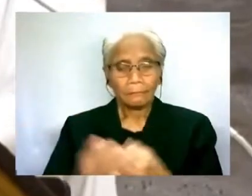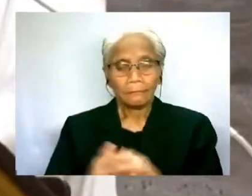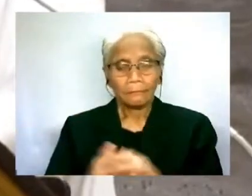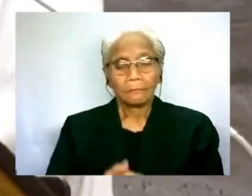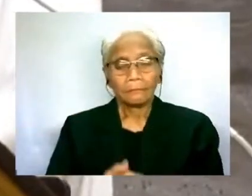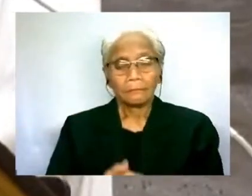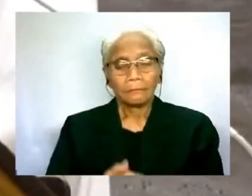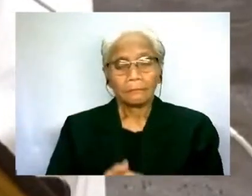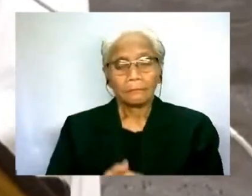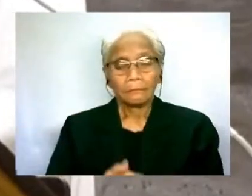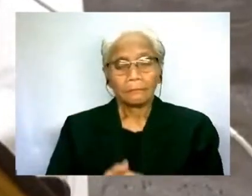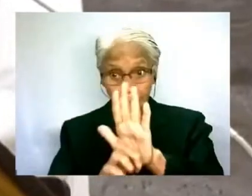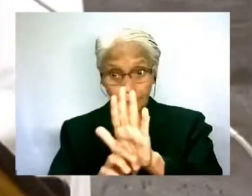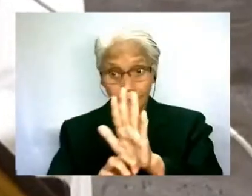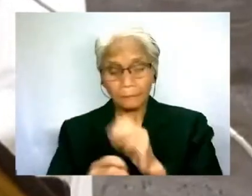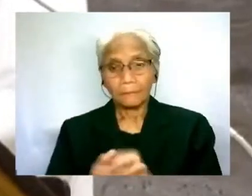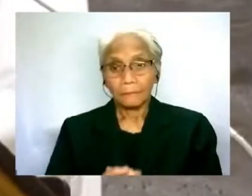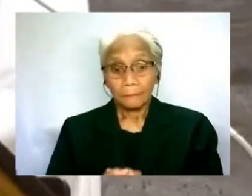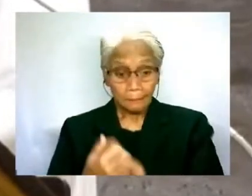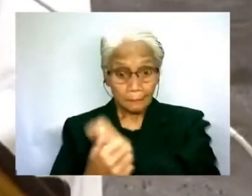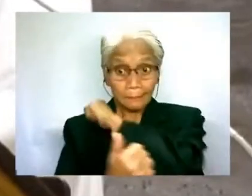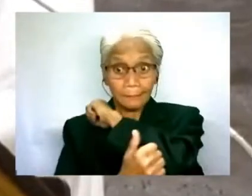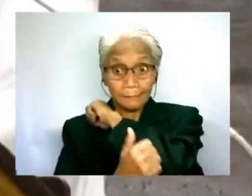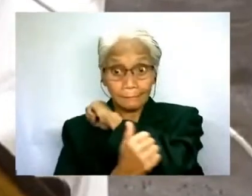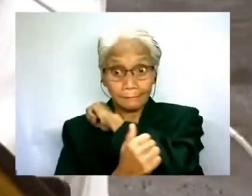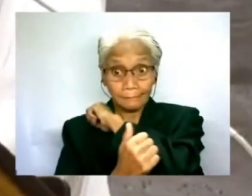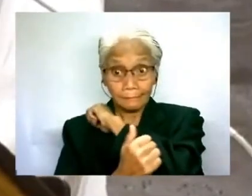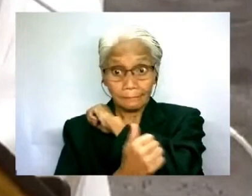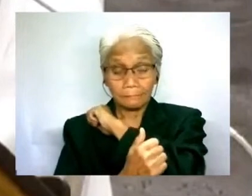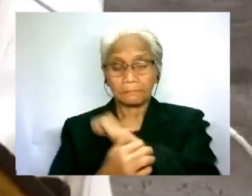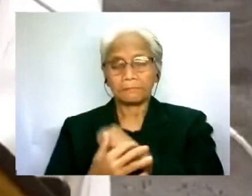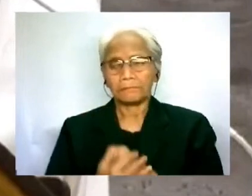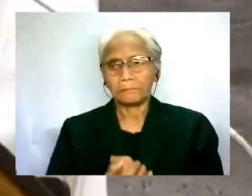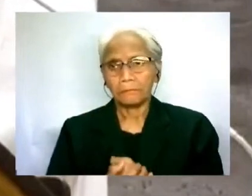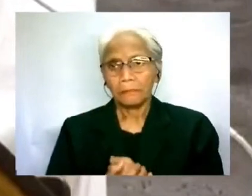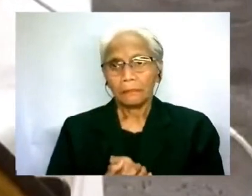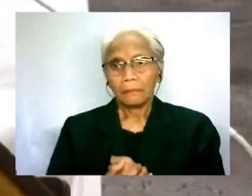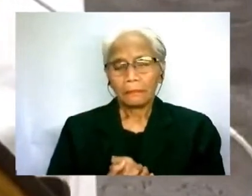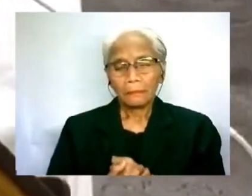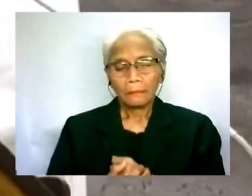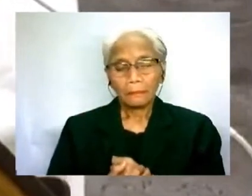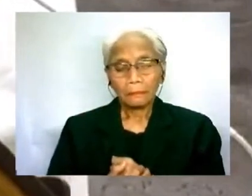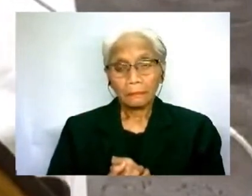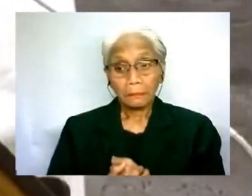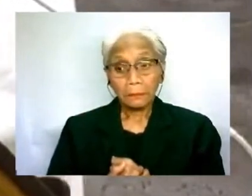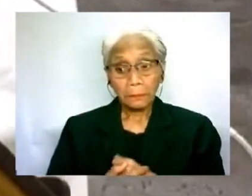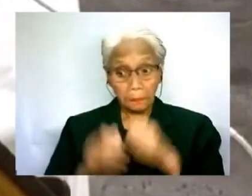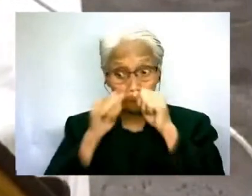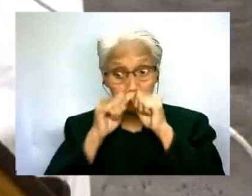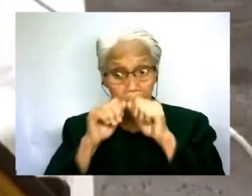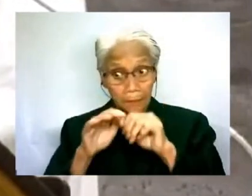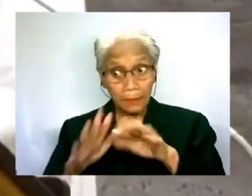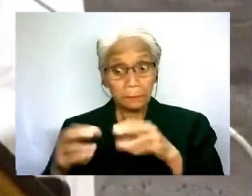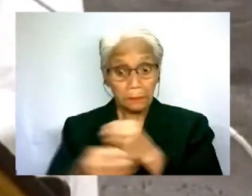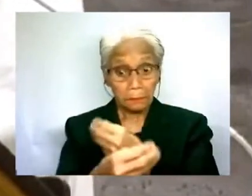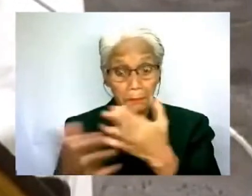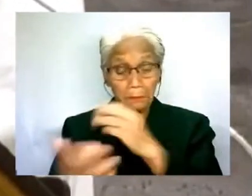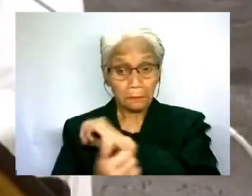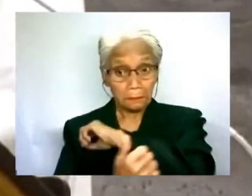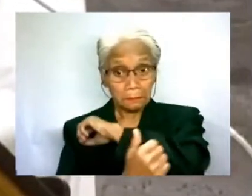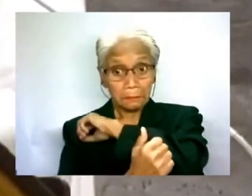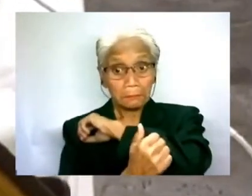Halimbawa, kay Abraham, ang ibinigay na biyaya kay Abraham ay